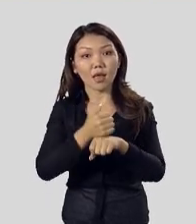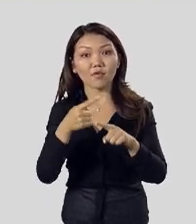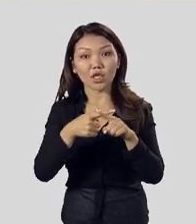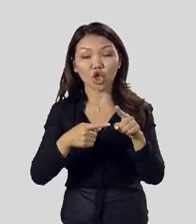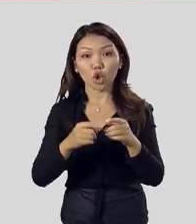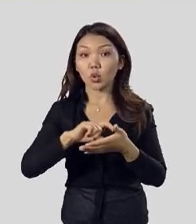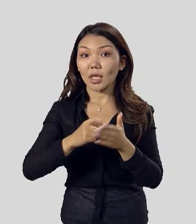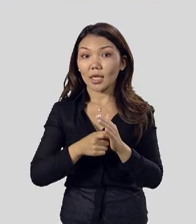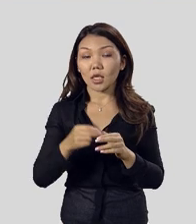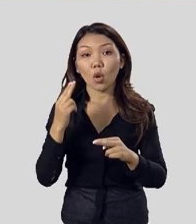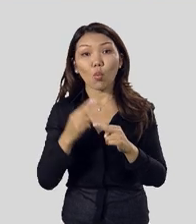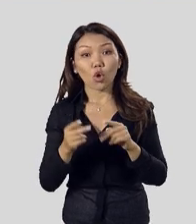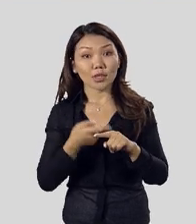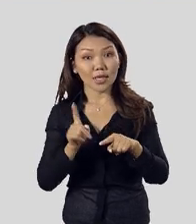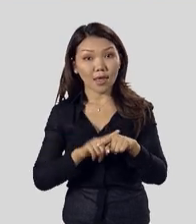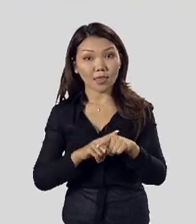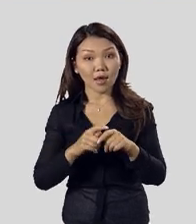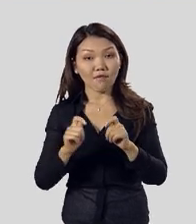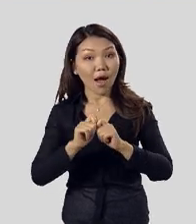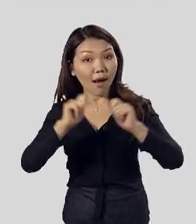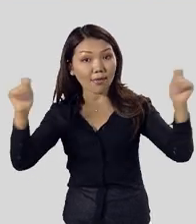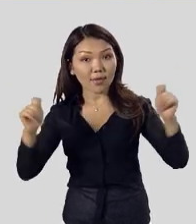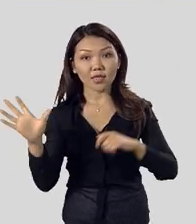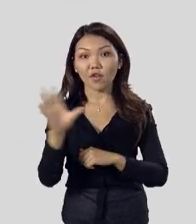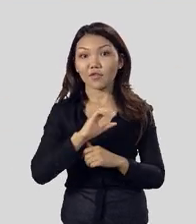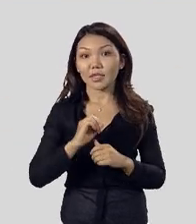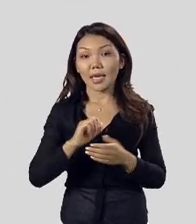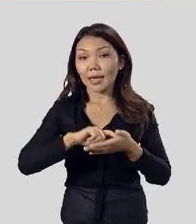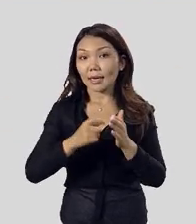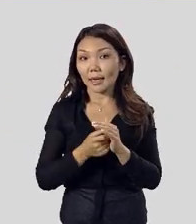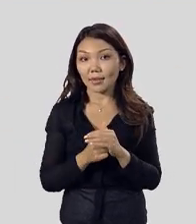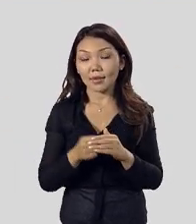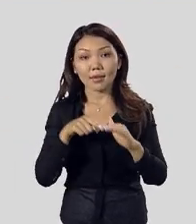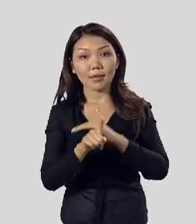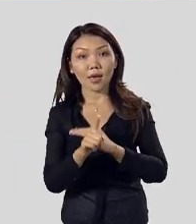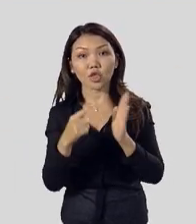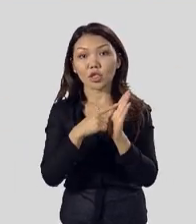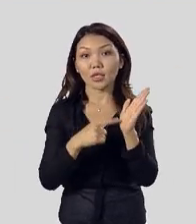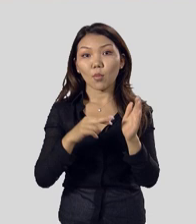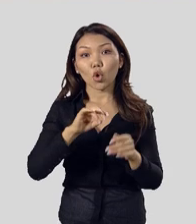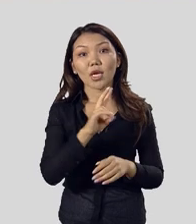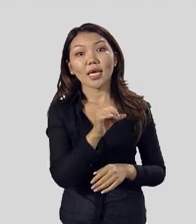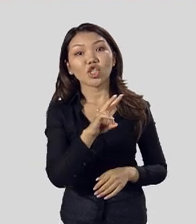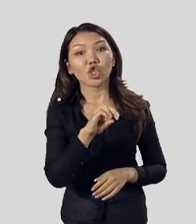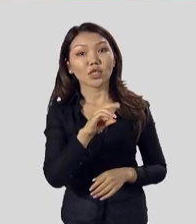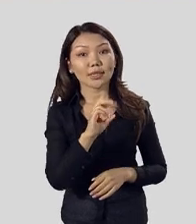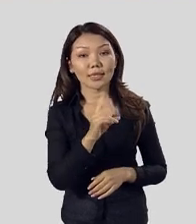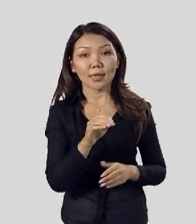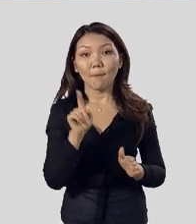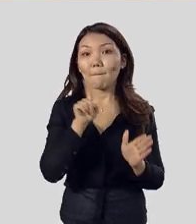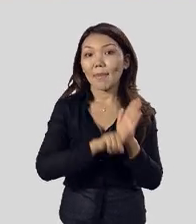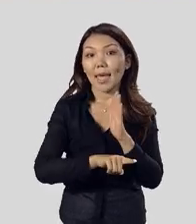после этого открытие все клетки стали делить на прокариотические то есть без